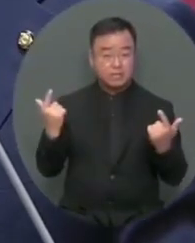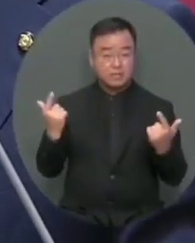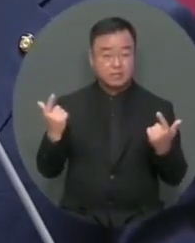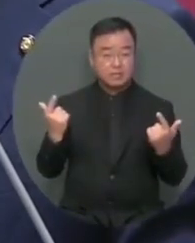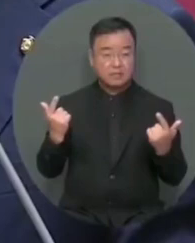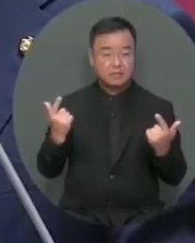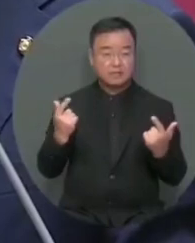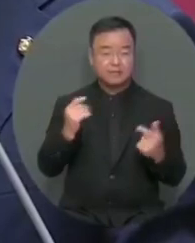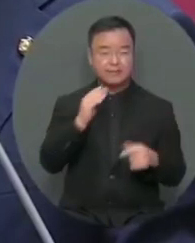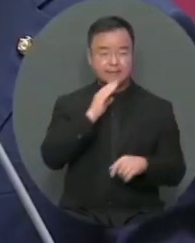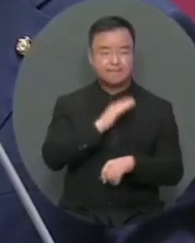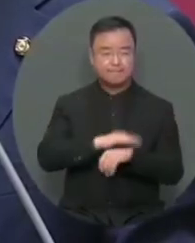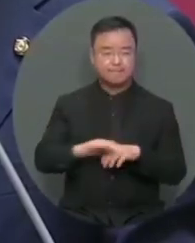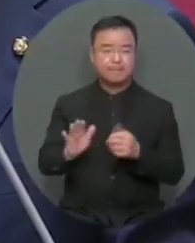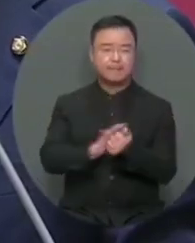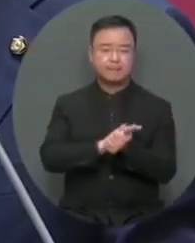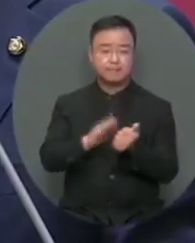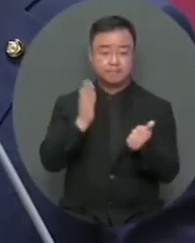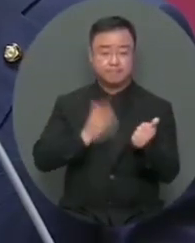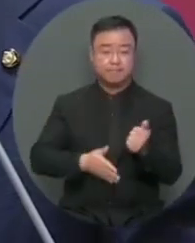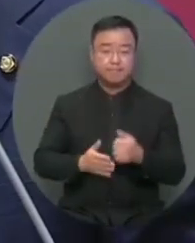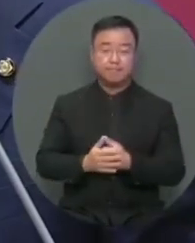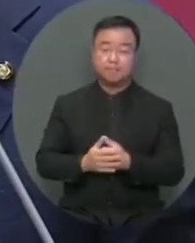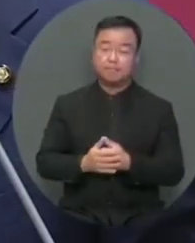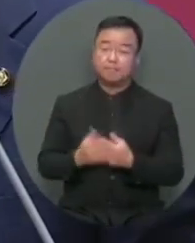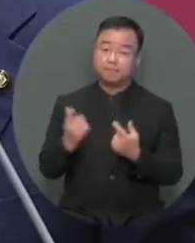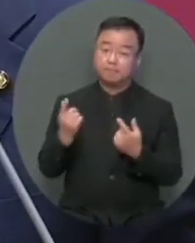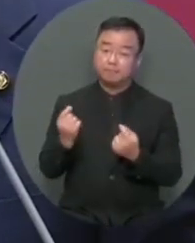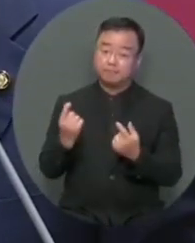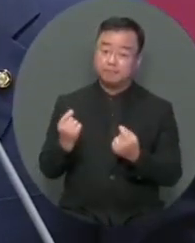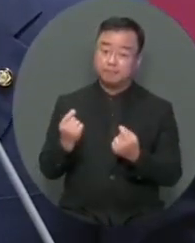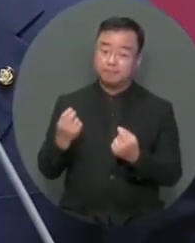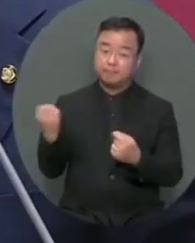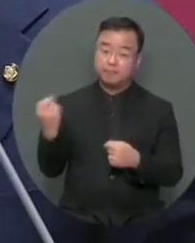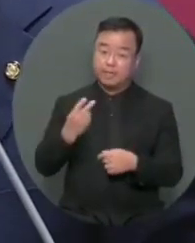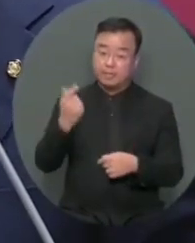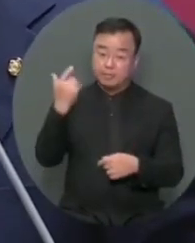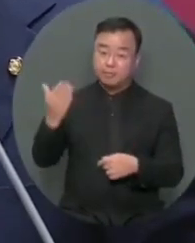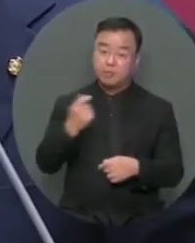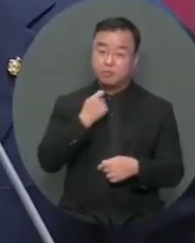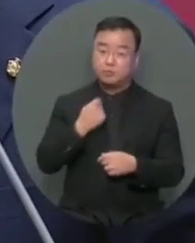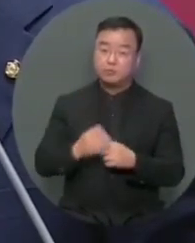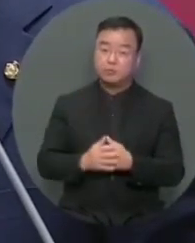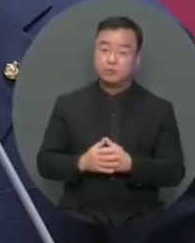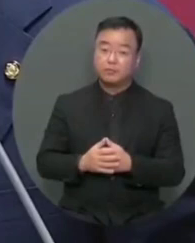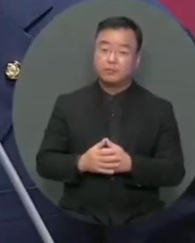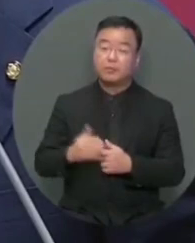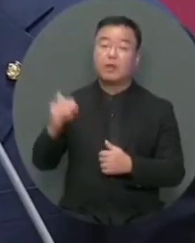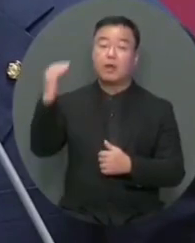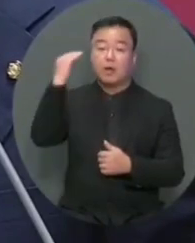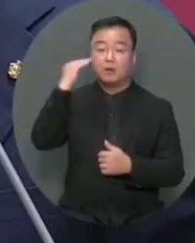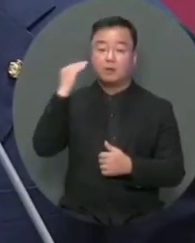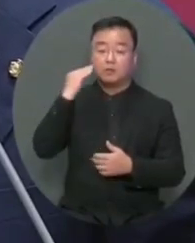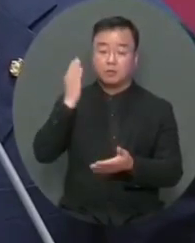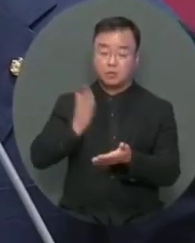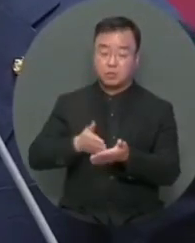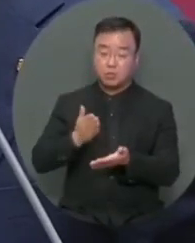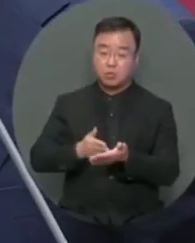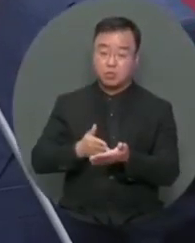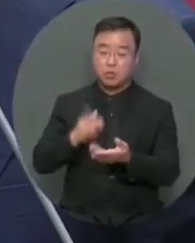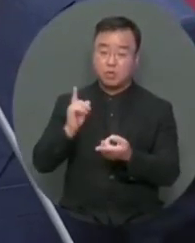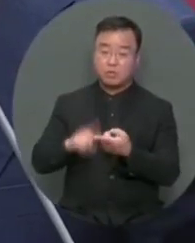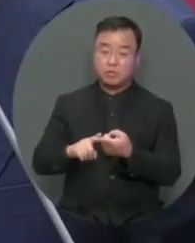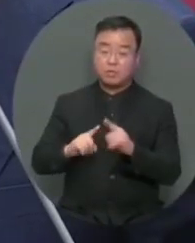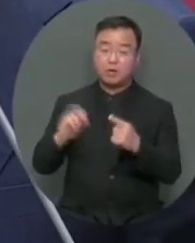좀 잘 배려해 주시기 바랍니다. 이렇게 되물어 보고 싶습니다. 대한민국 언론을 100%